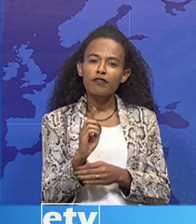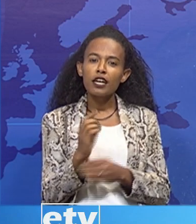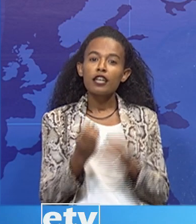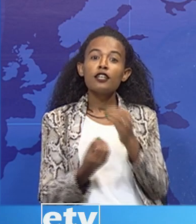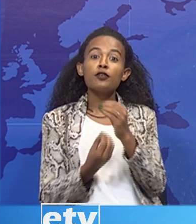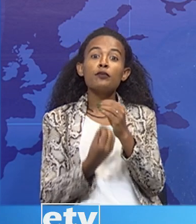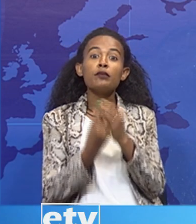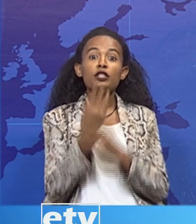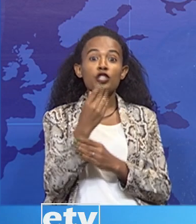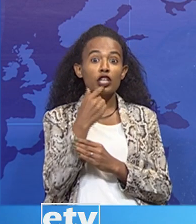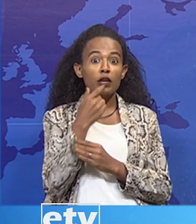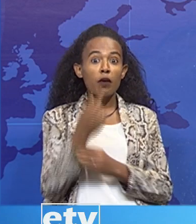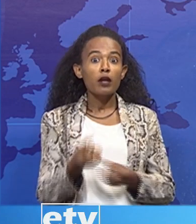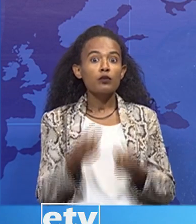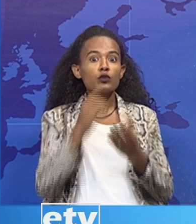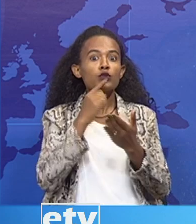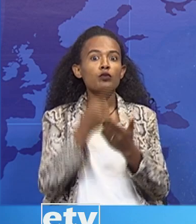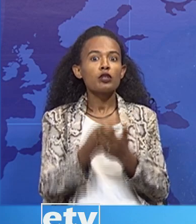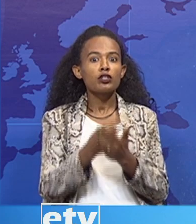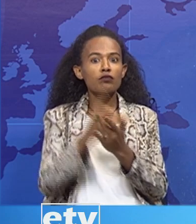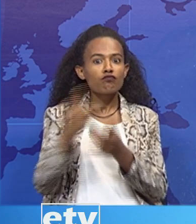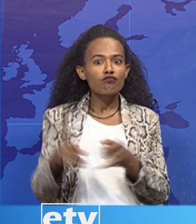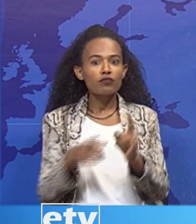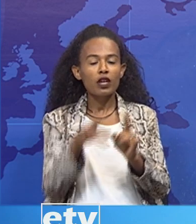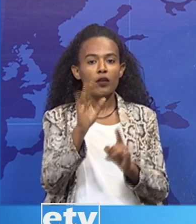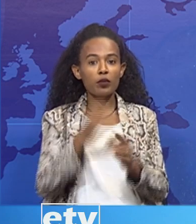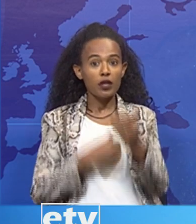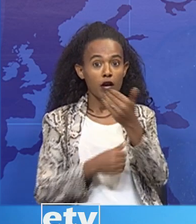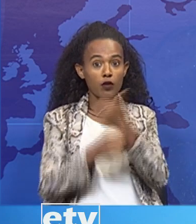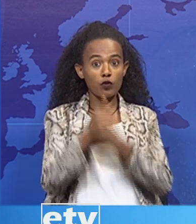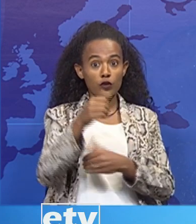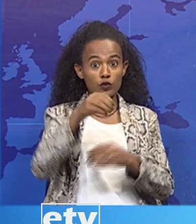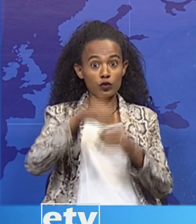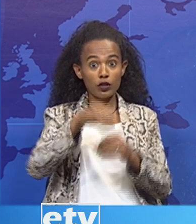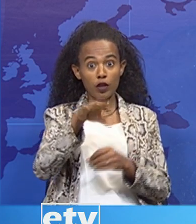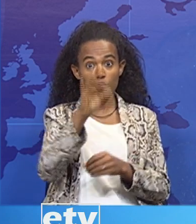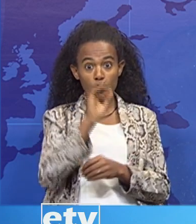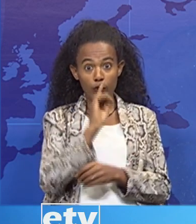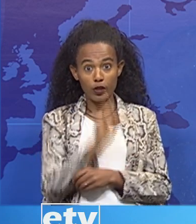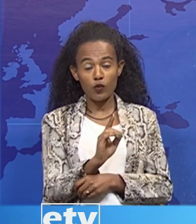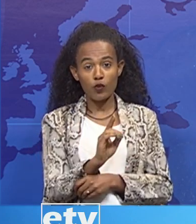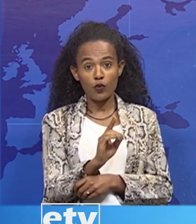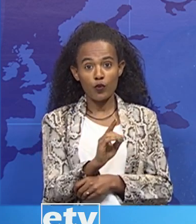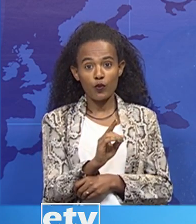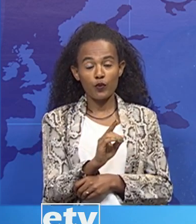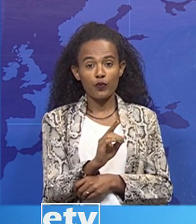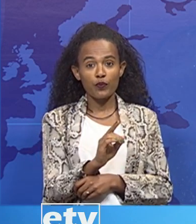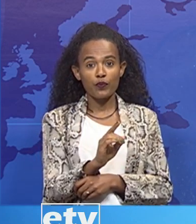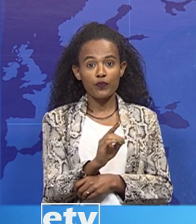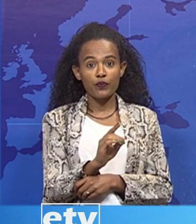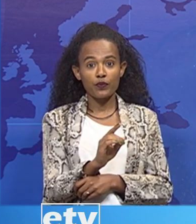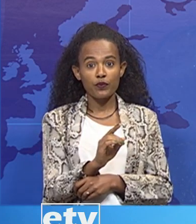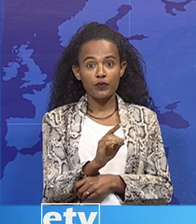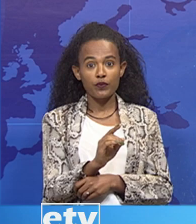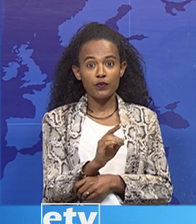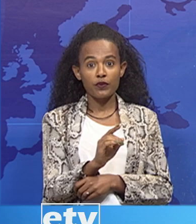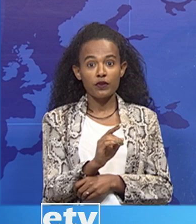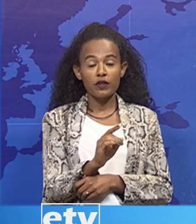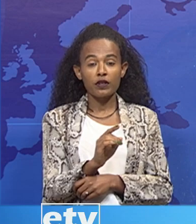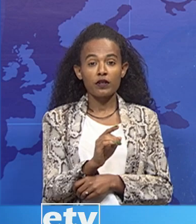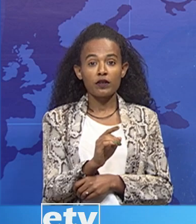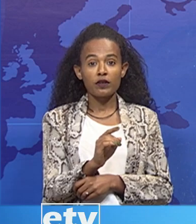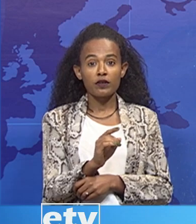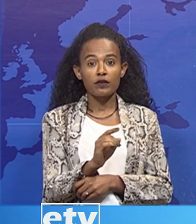ምንጭ የስራና ሌሎች መረጃዎች እንደሌላሉ አካል ጉዳተኞች የሚገኙበት የጥሪ ባህል ያለ ነው። እኔ ግን አፈር